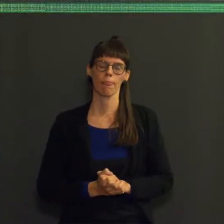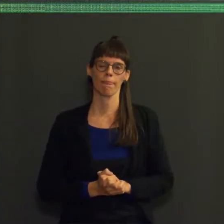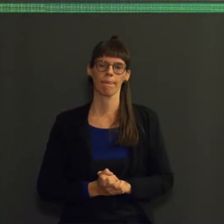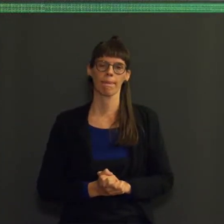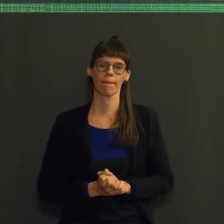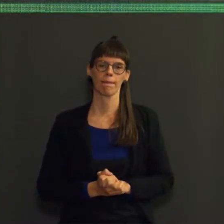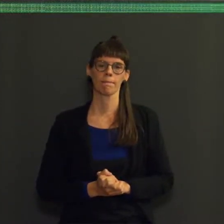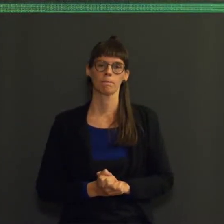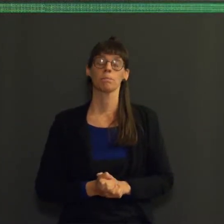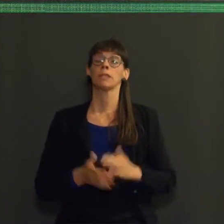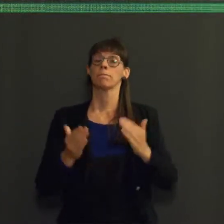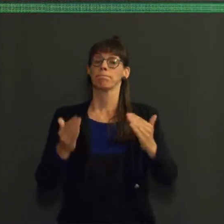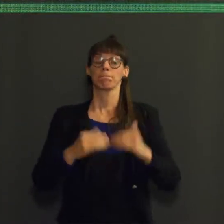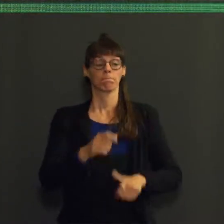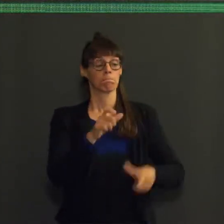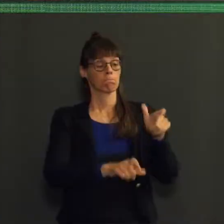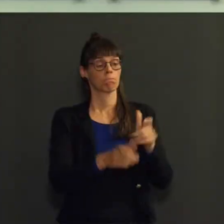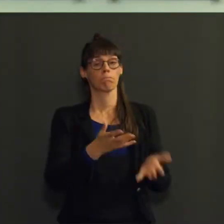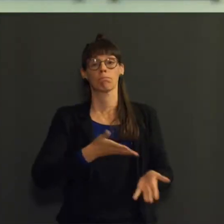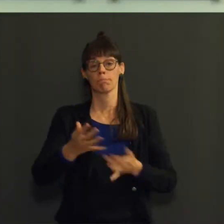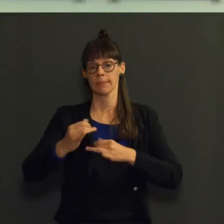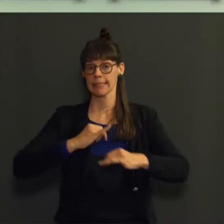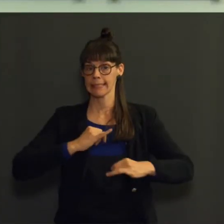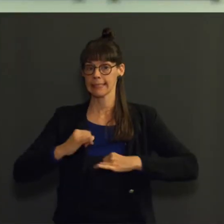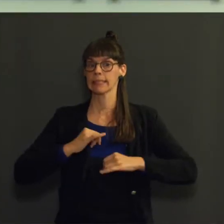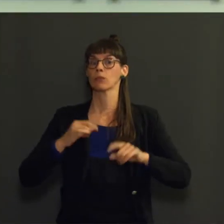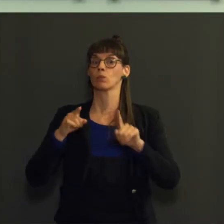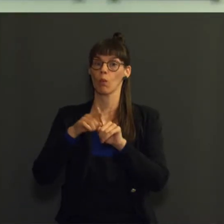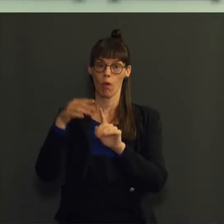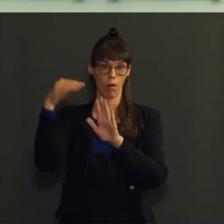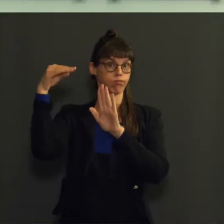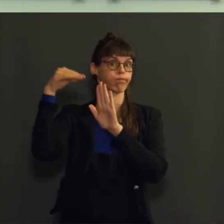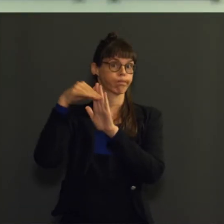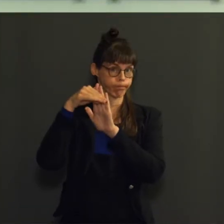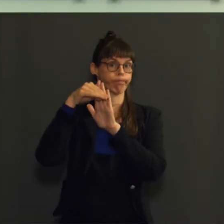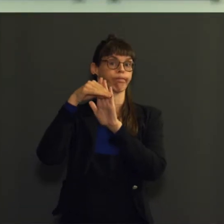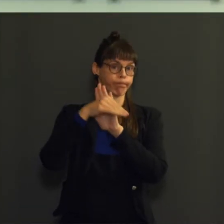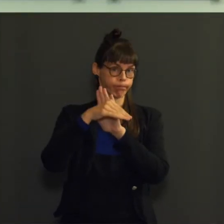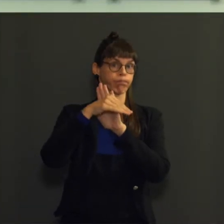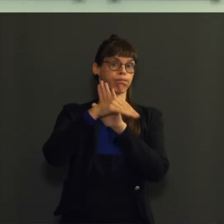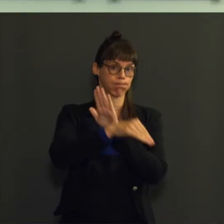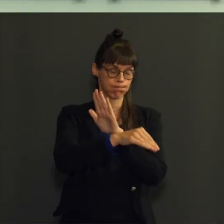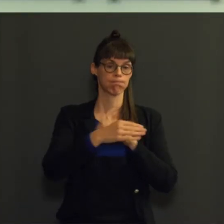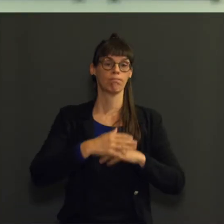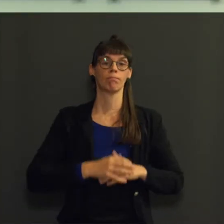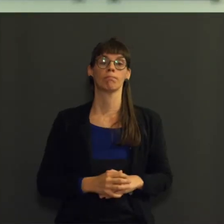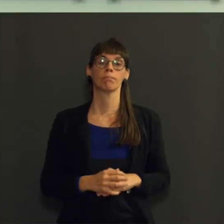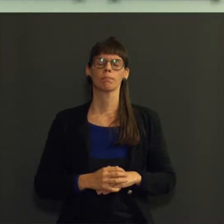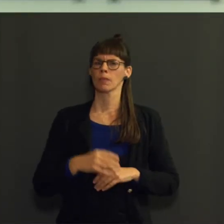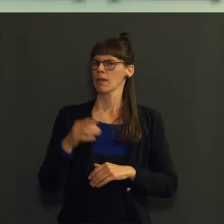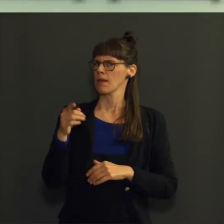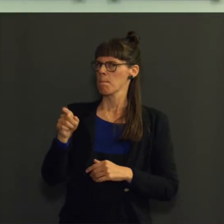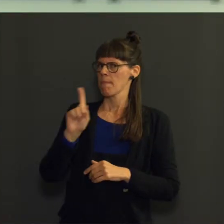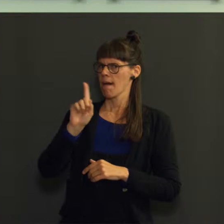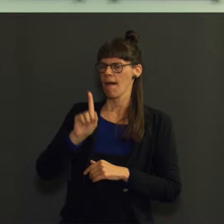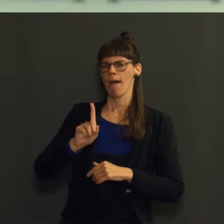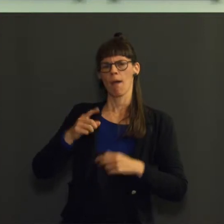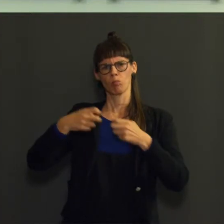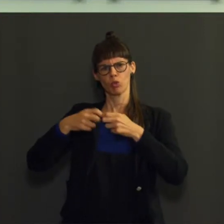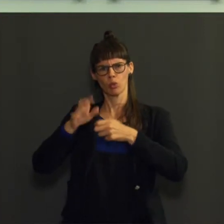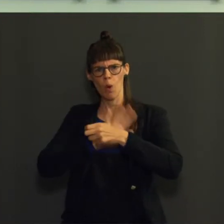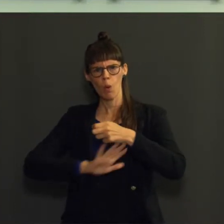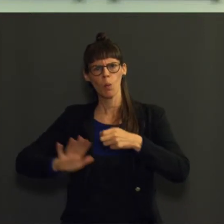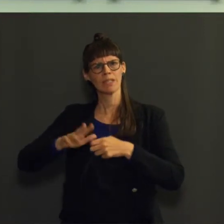Het aantal nieuwe ziekenhuisopnames gaat ook verder in dalende lijn, behalve in het Brussels gewest en de